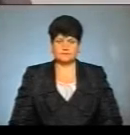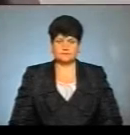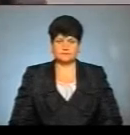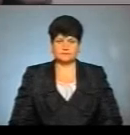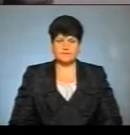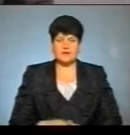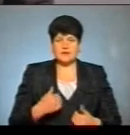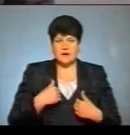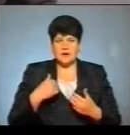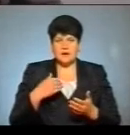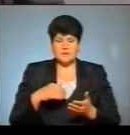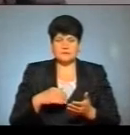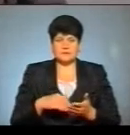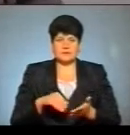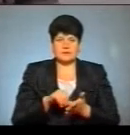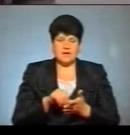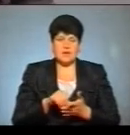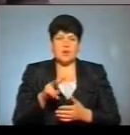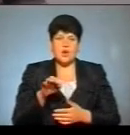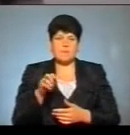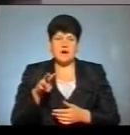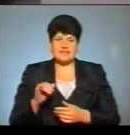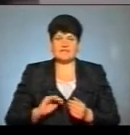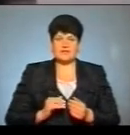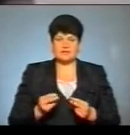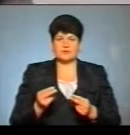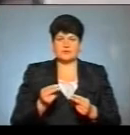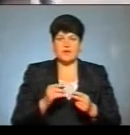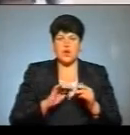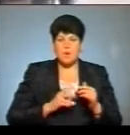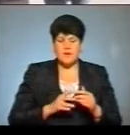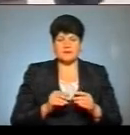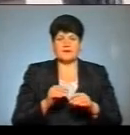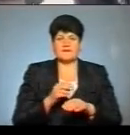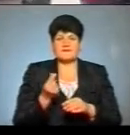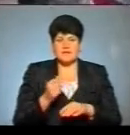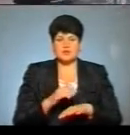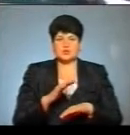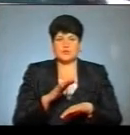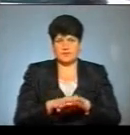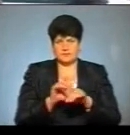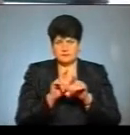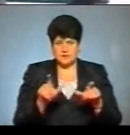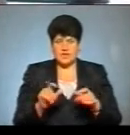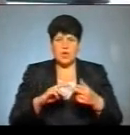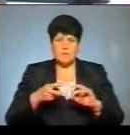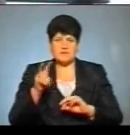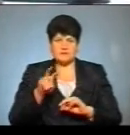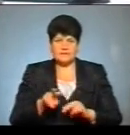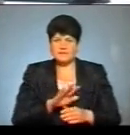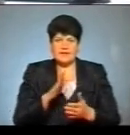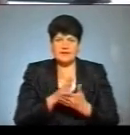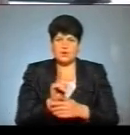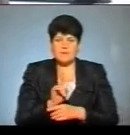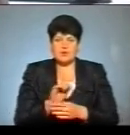Я представляю ломбарди, фінансові компанії і фінансові установи, в тому числі обміни валют. Не є нормальною